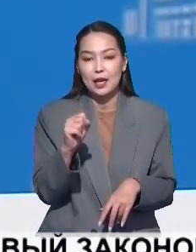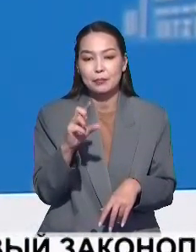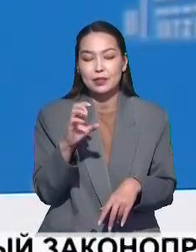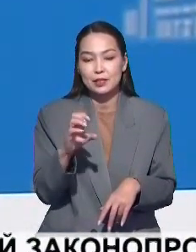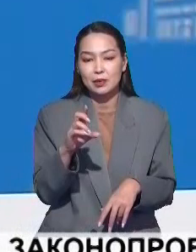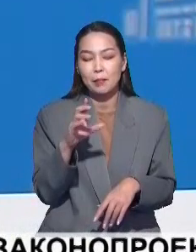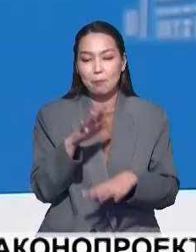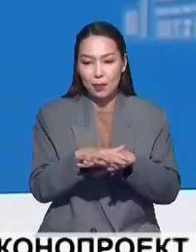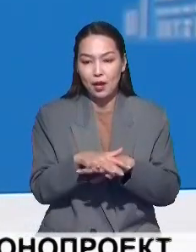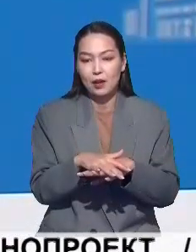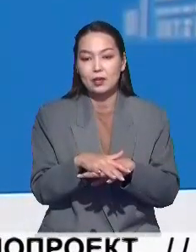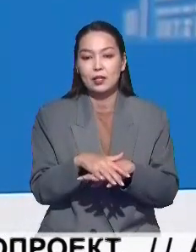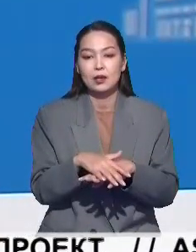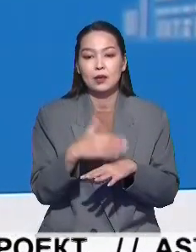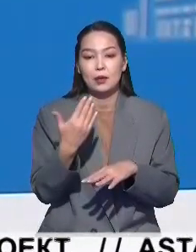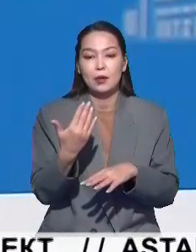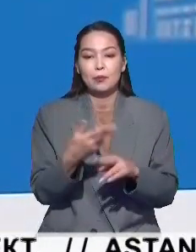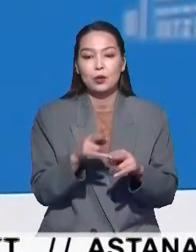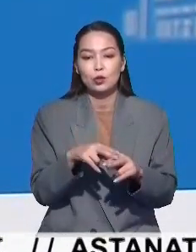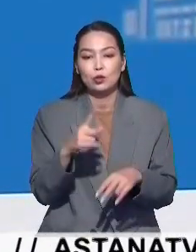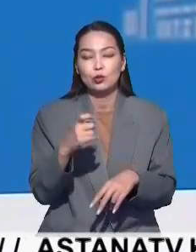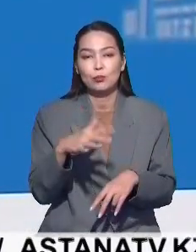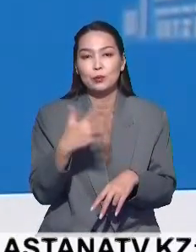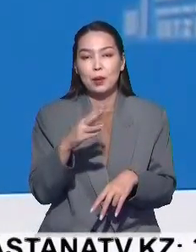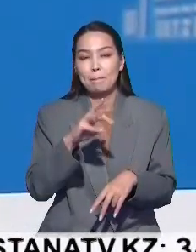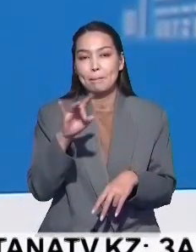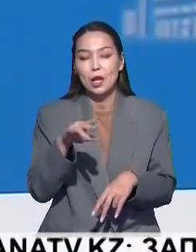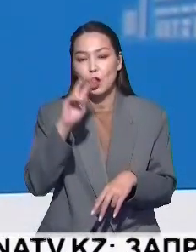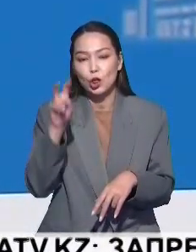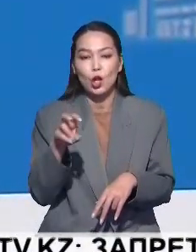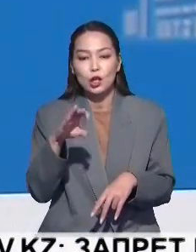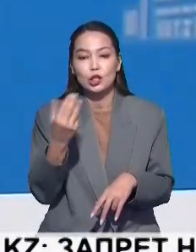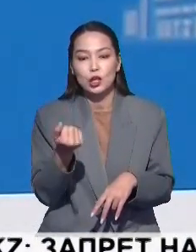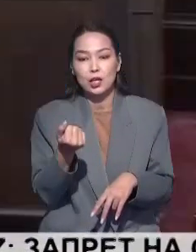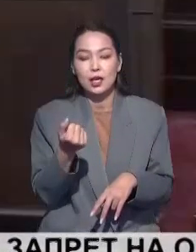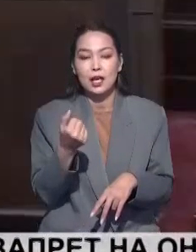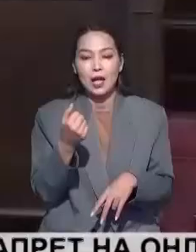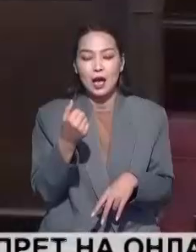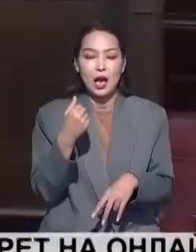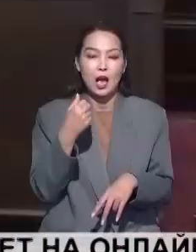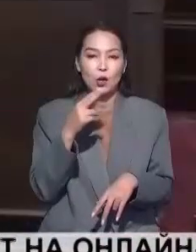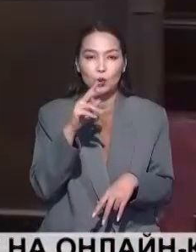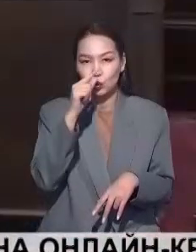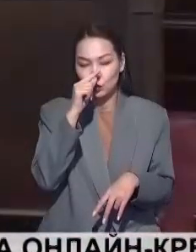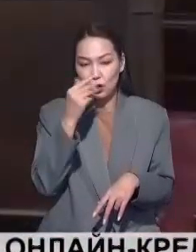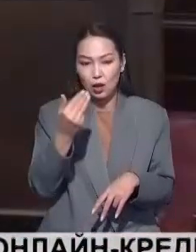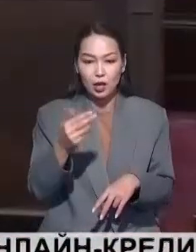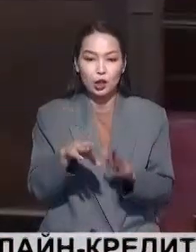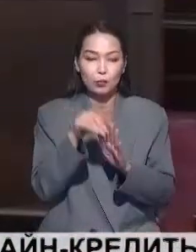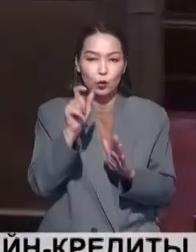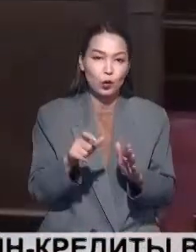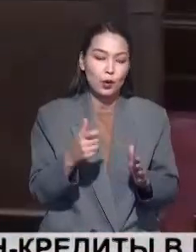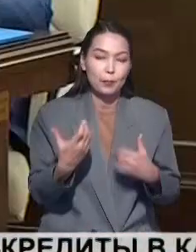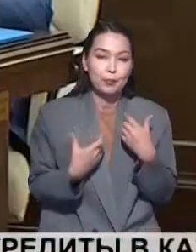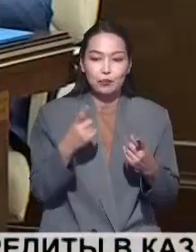активам с активами 155 миллиардов долларов США в Эмиратах. Депутатов же беспокоит, как специалисты